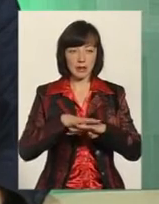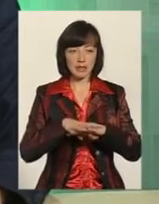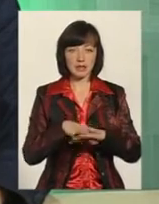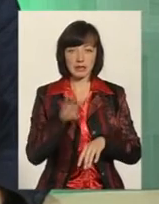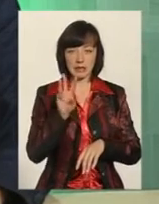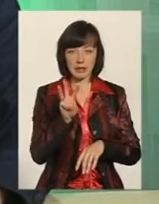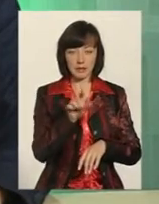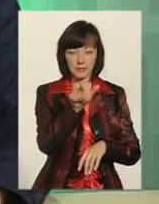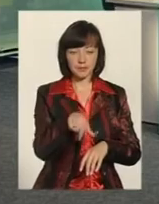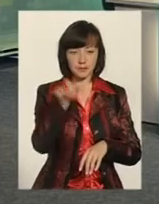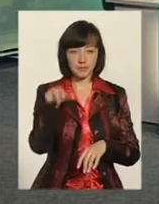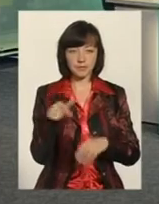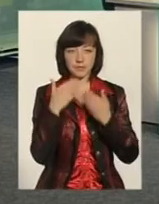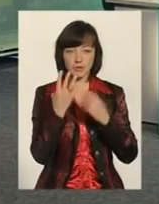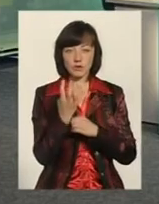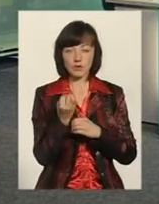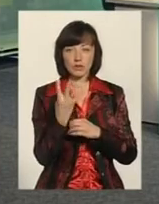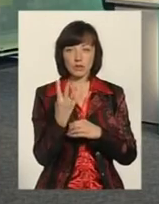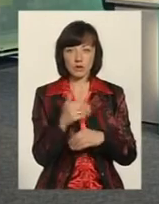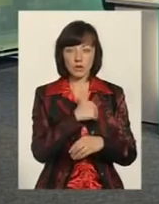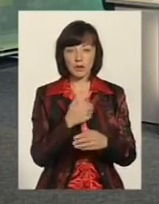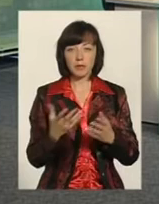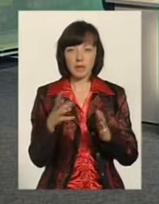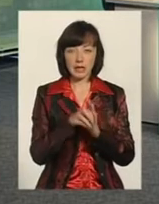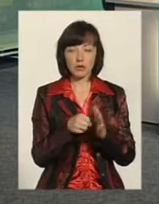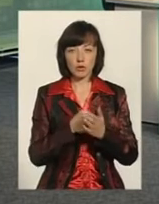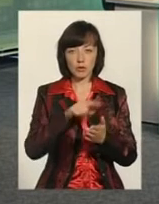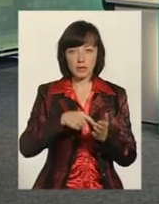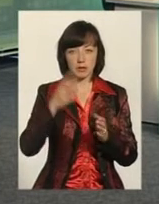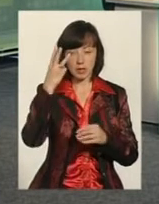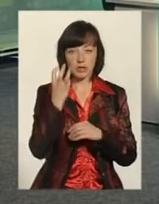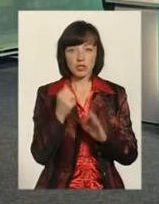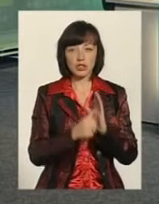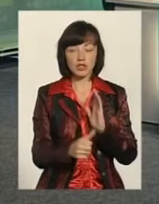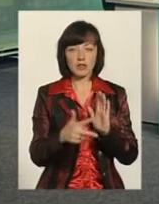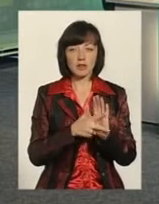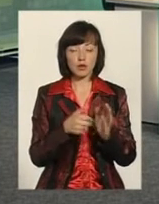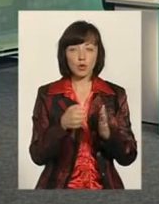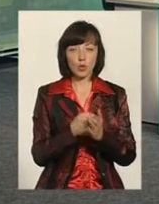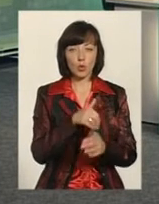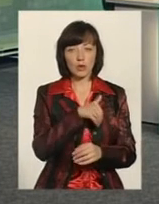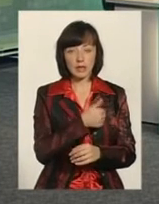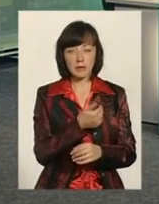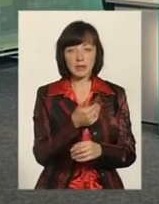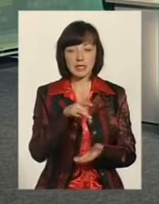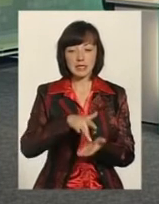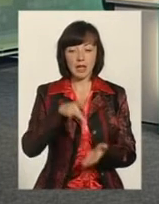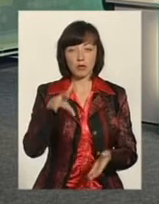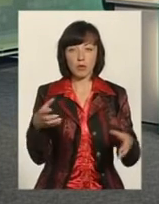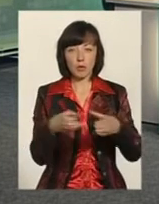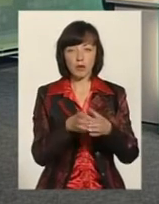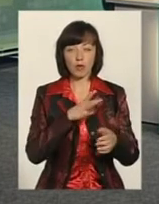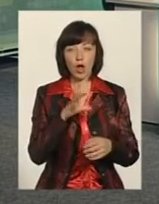і їм задавали запитання. 414 хотіли би приєднатися до міста Хмельницького, 368 хотіли би, щоб центром громади